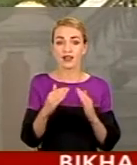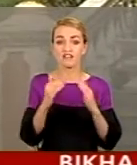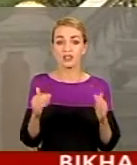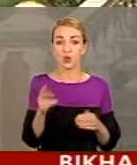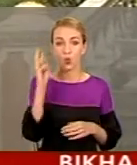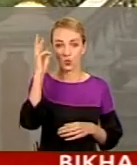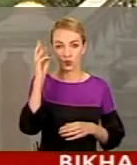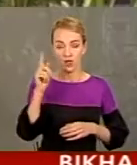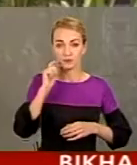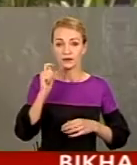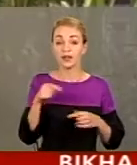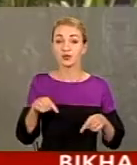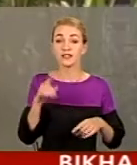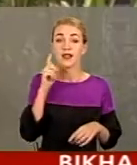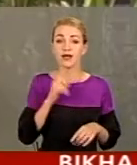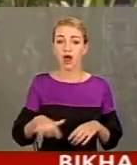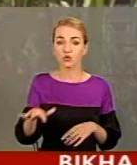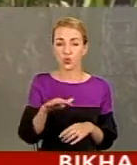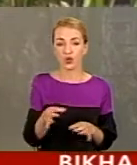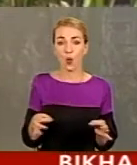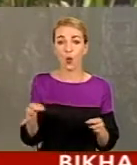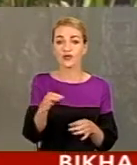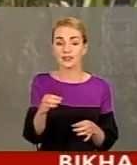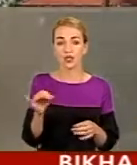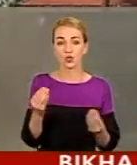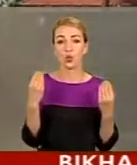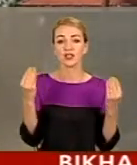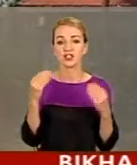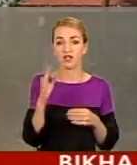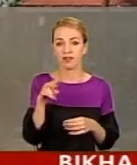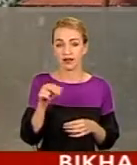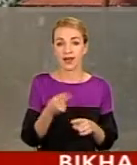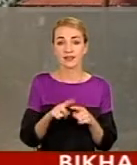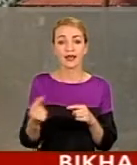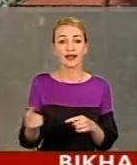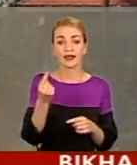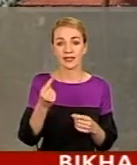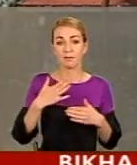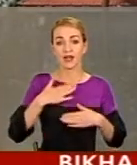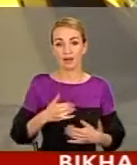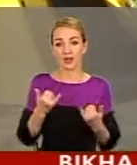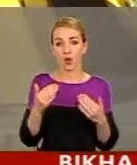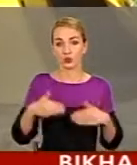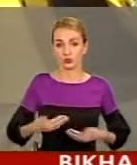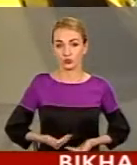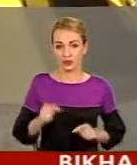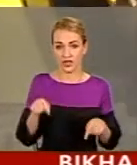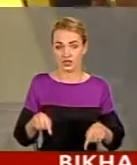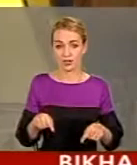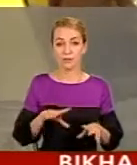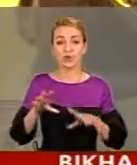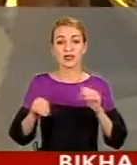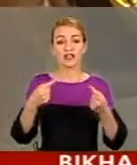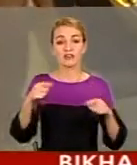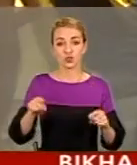консула України в Непалі. Тут зелені газончики, озерця і розкішна віла. І це єдине приємне для тутешніх. Поселити українців